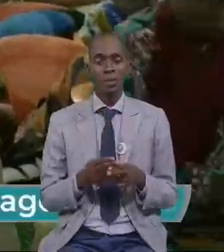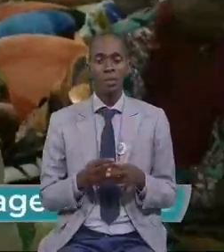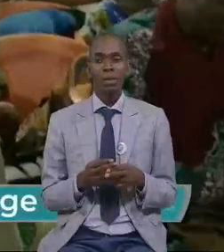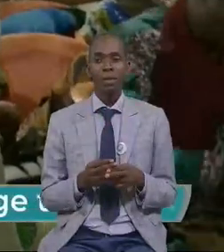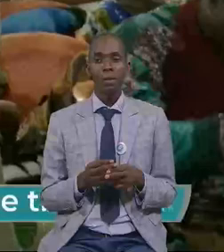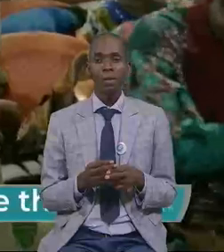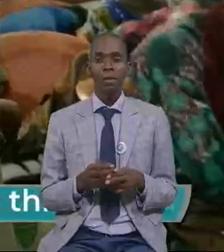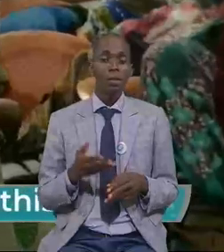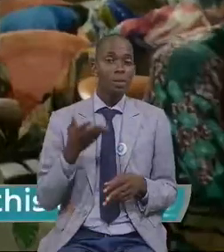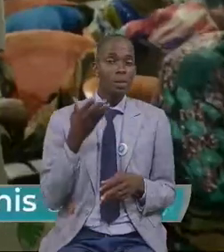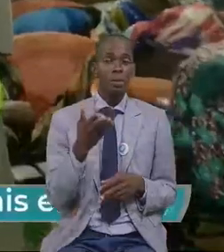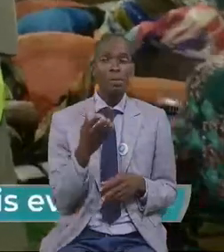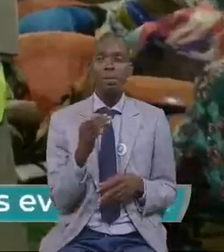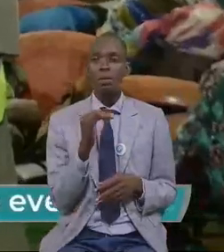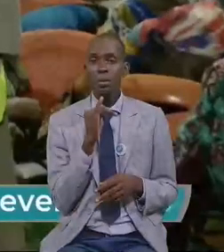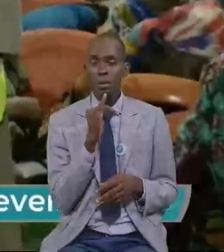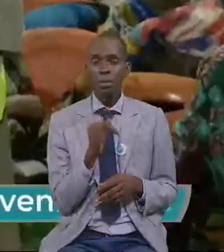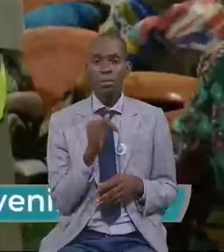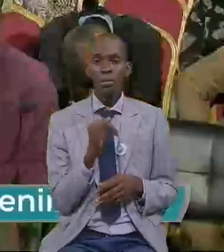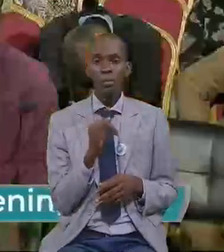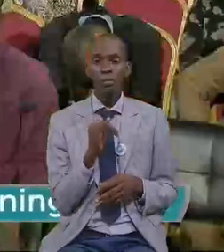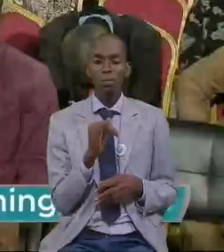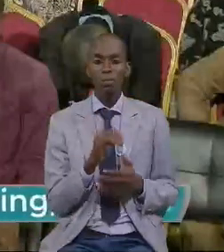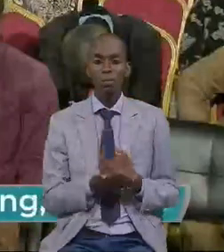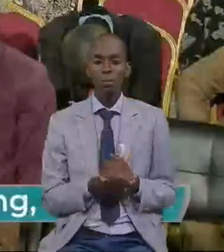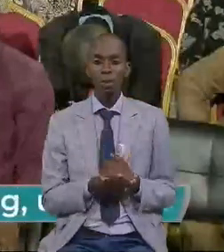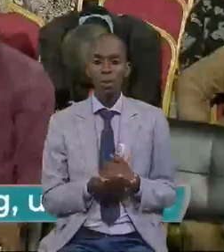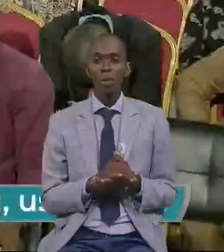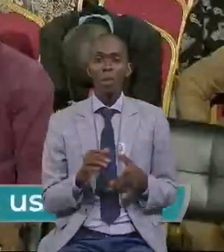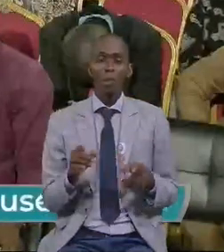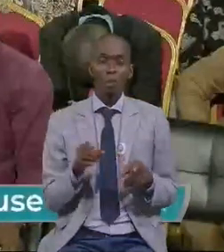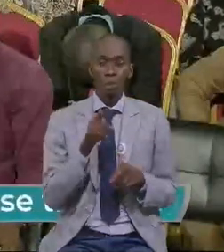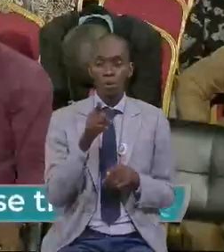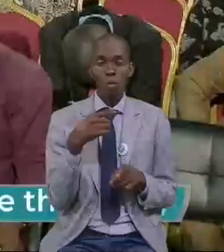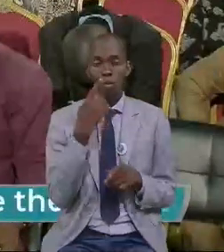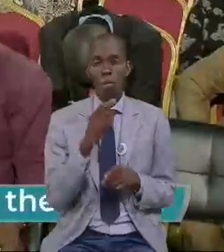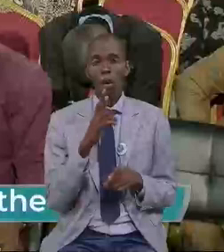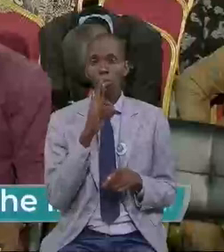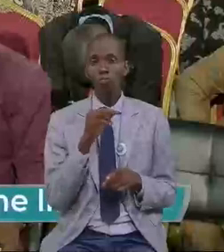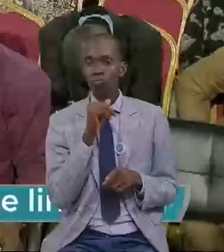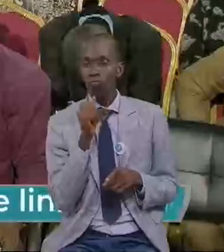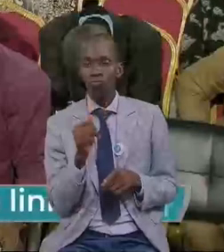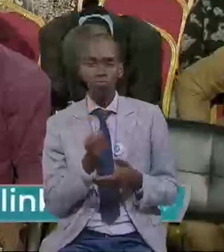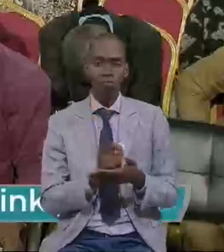Et il y a une prière particulière que vous allez faire. Maintenant,